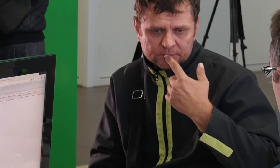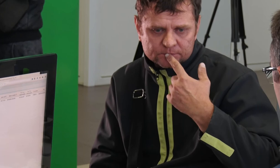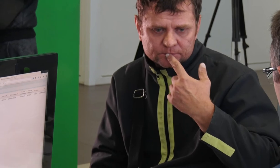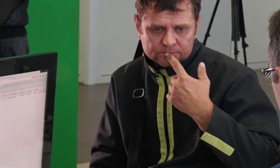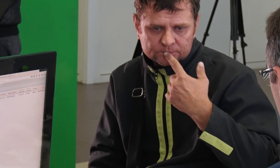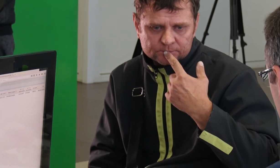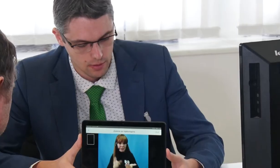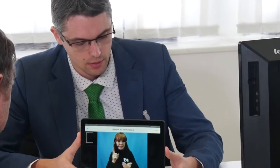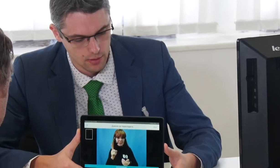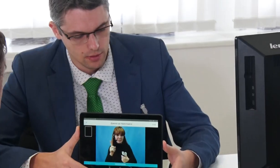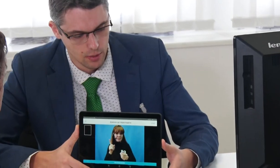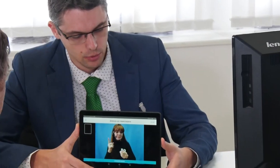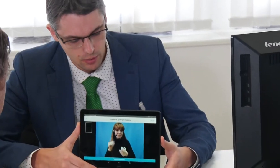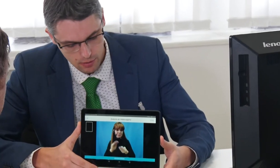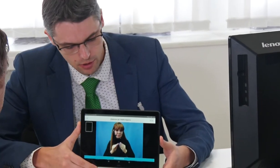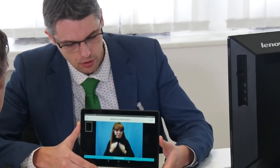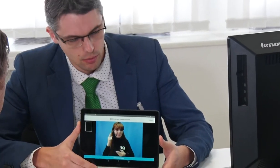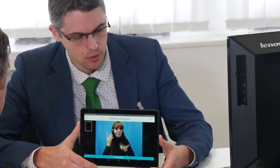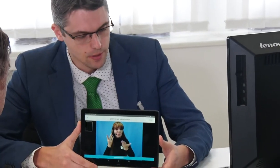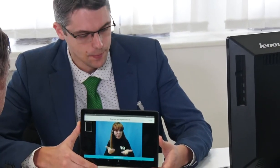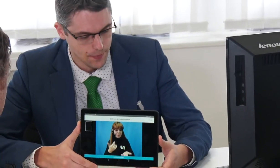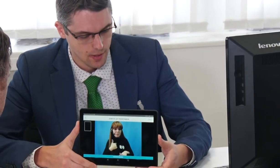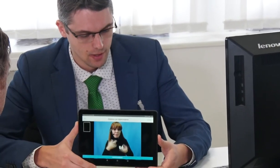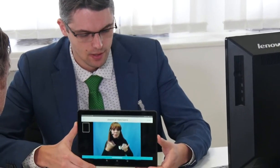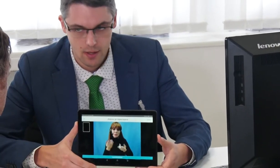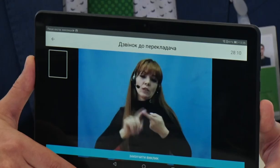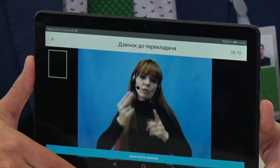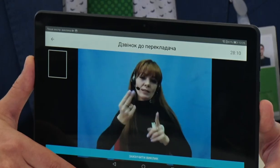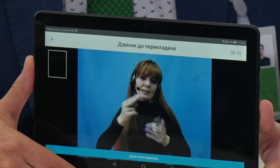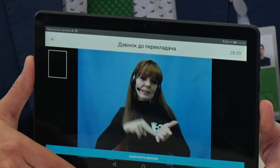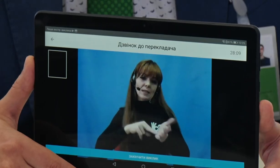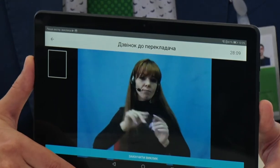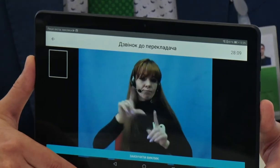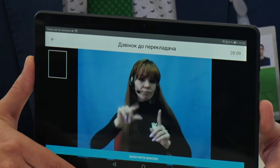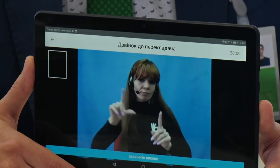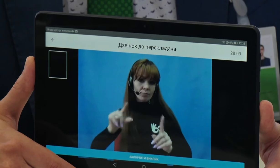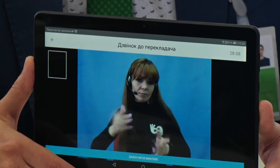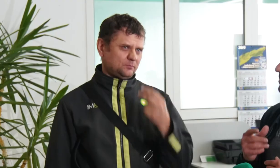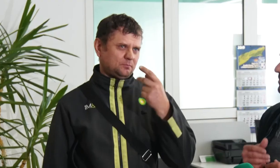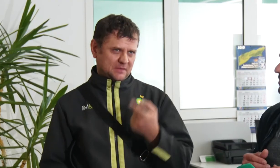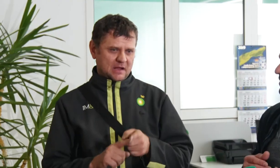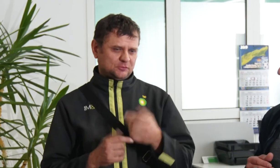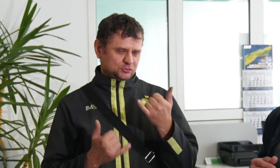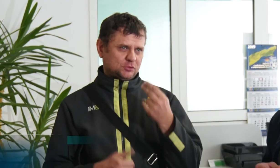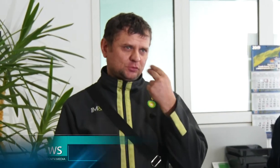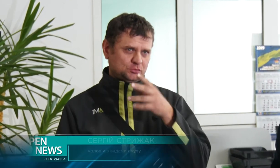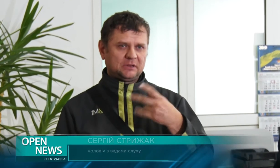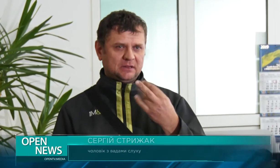Дівчина озвучує його для консультанта. Його відповідь дівчина за допомогою жестів доносить до Сергія.